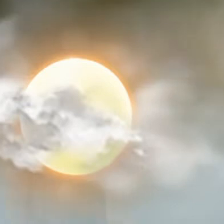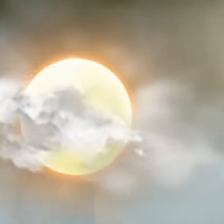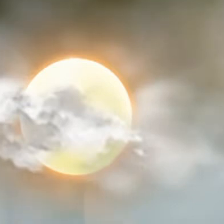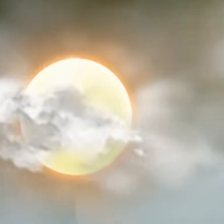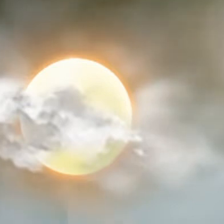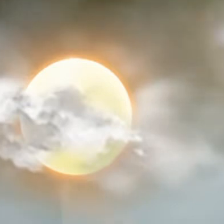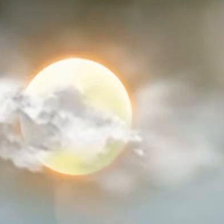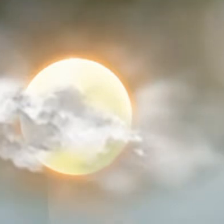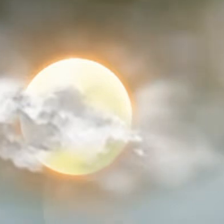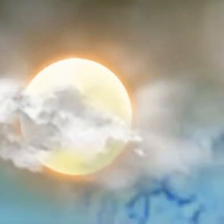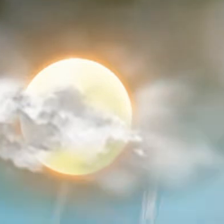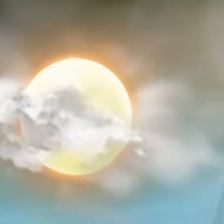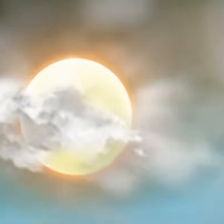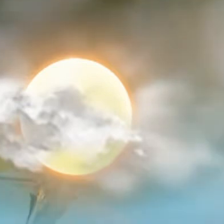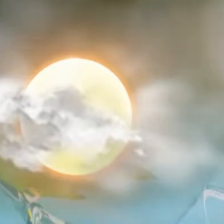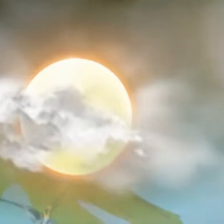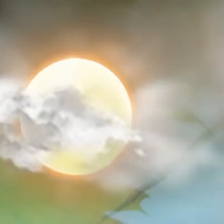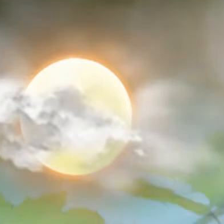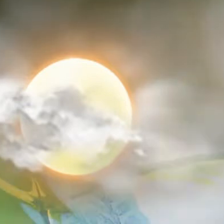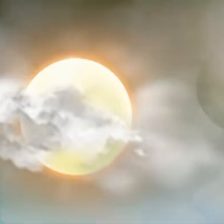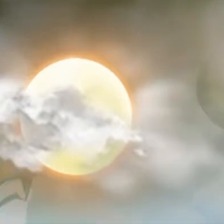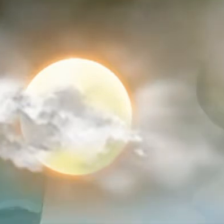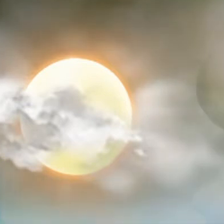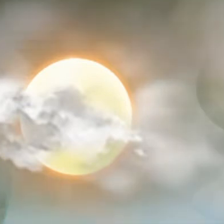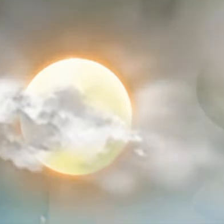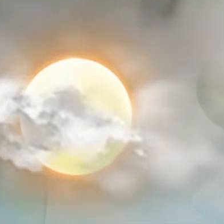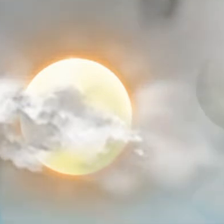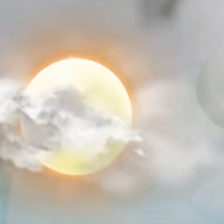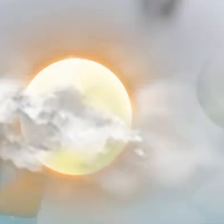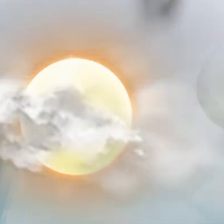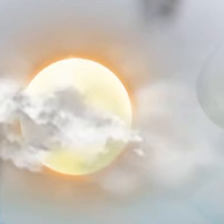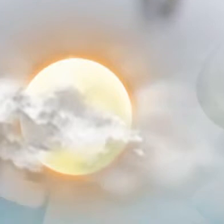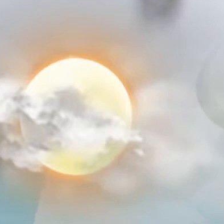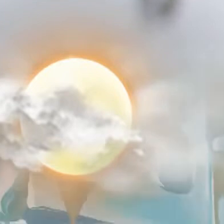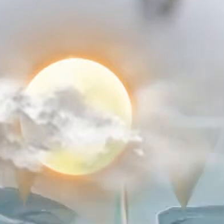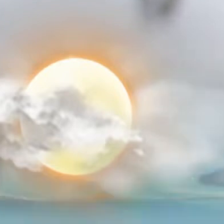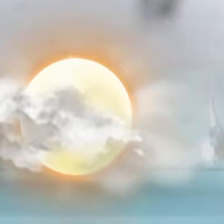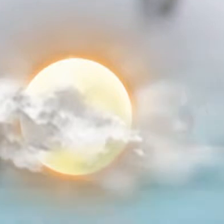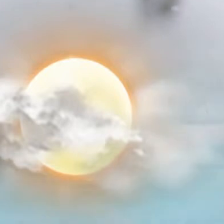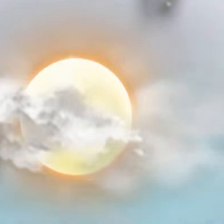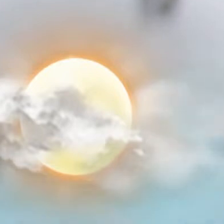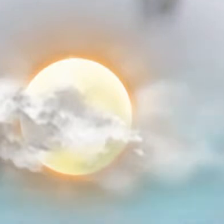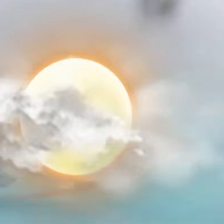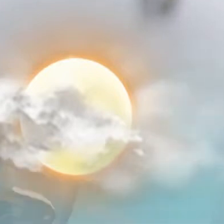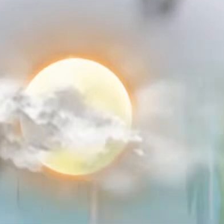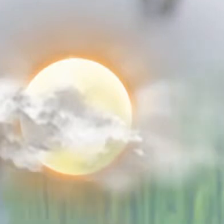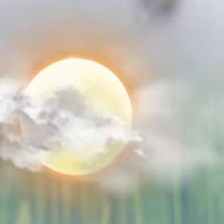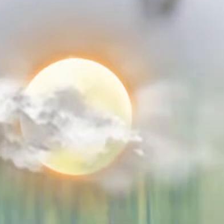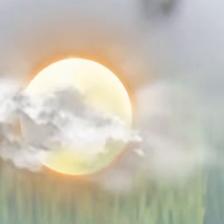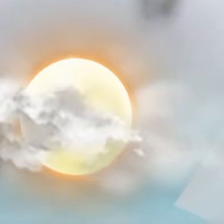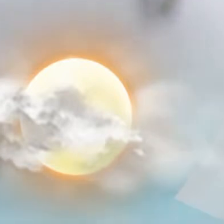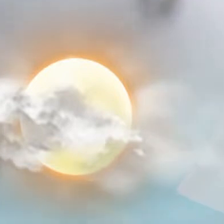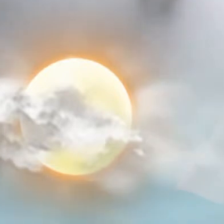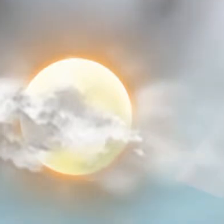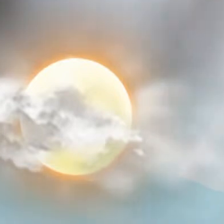вечером. Пераменная облачность без опадков. Ветер заходний 4-6 метров за секунду. У